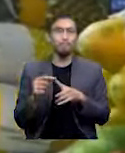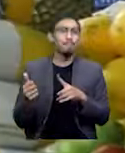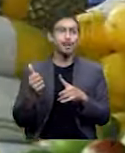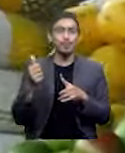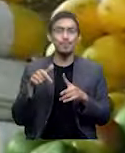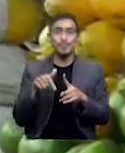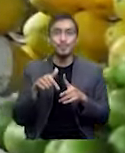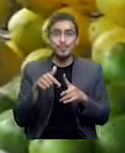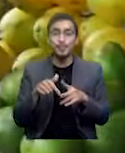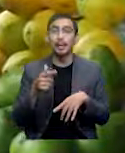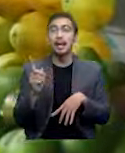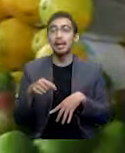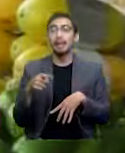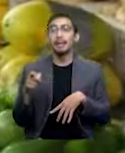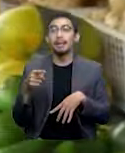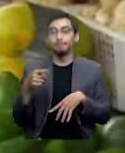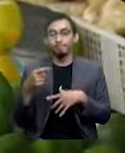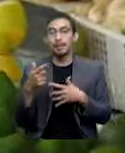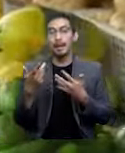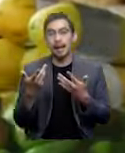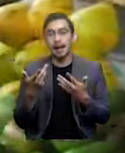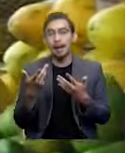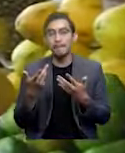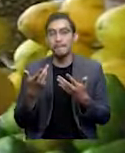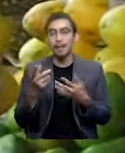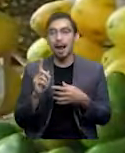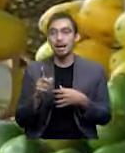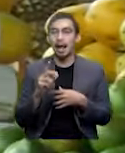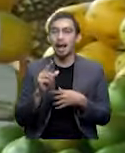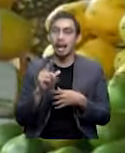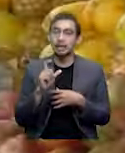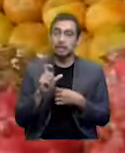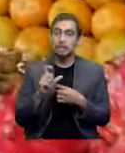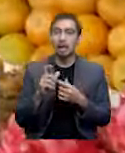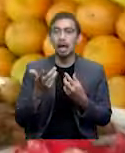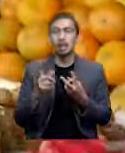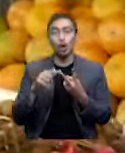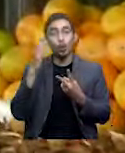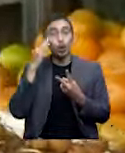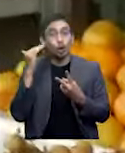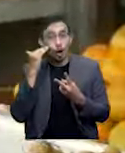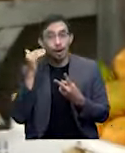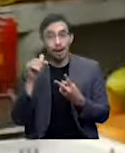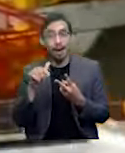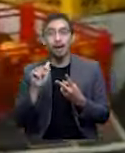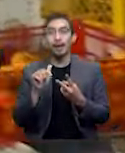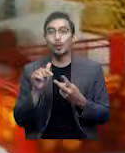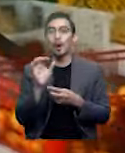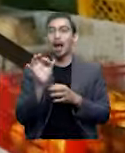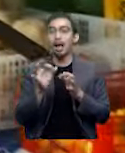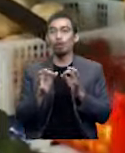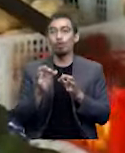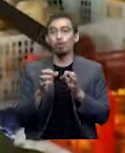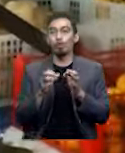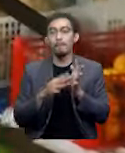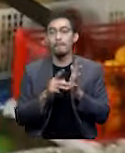Jepang, ada pula anggur Muscat yang berasal dari RRC dan juga Korea Selatan. Ini adalah salah satu anggur Muscat yang